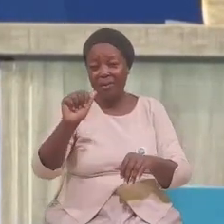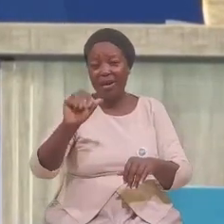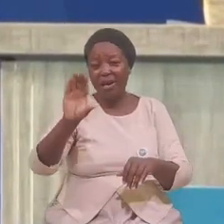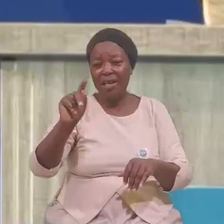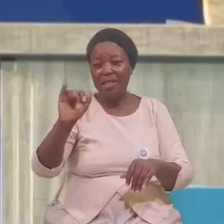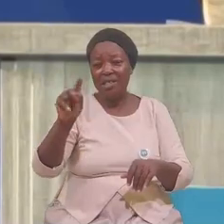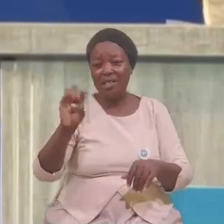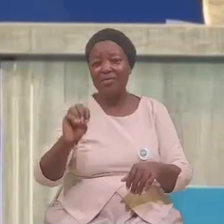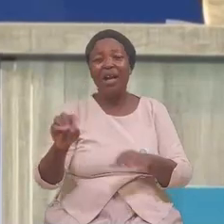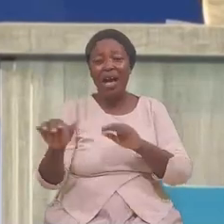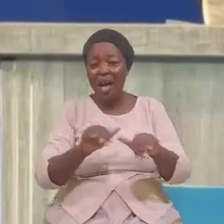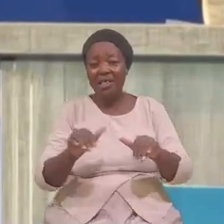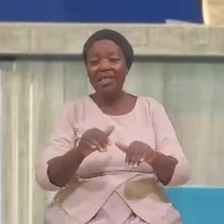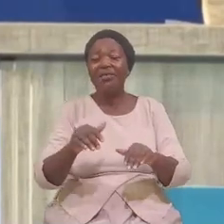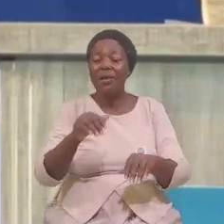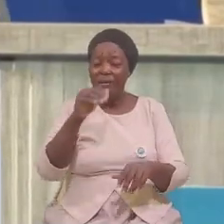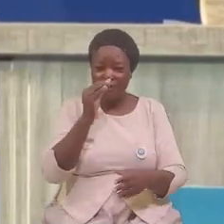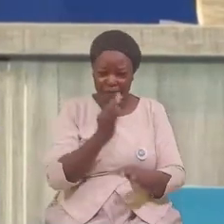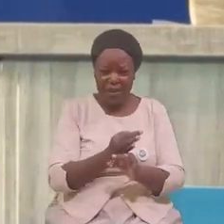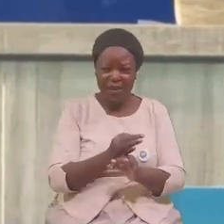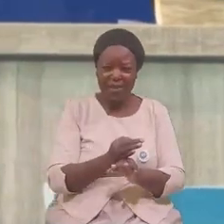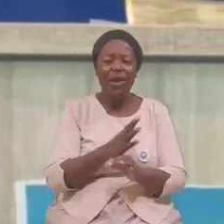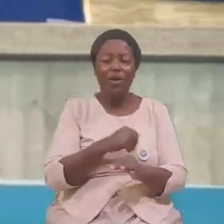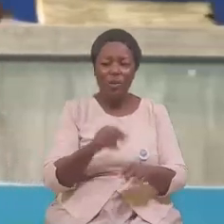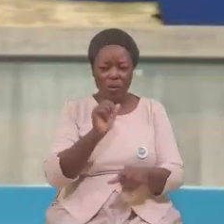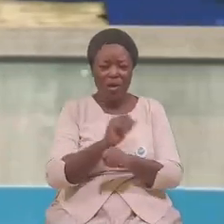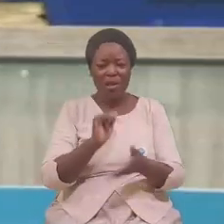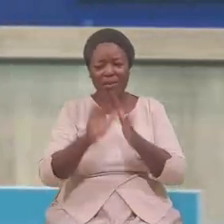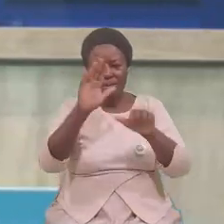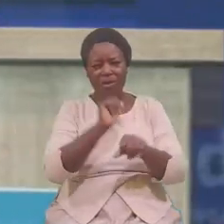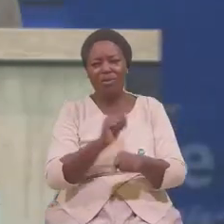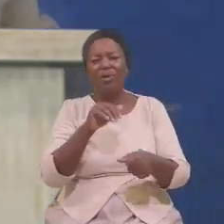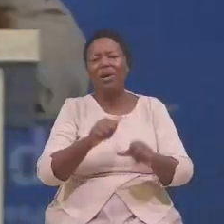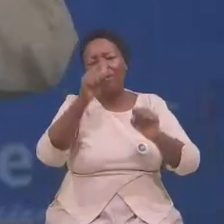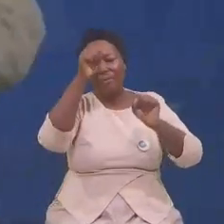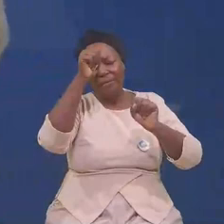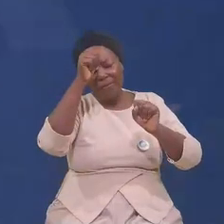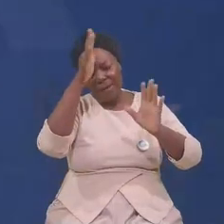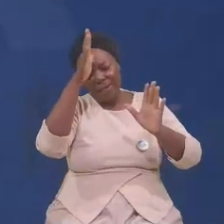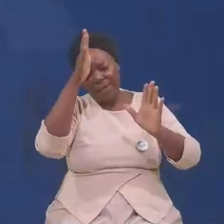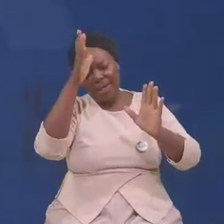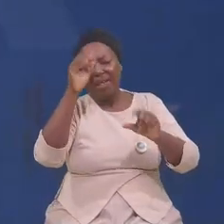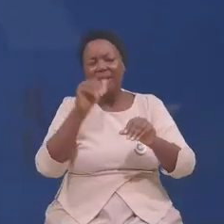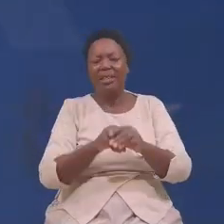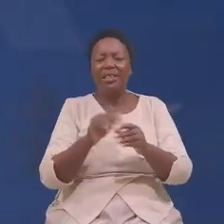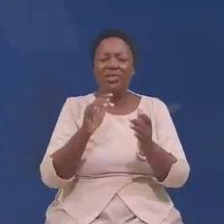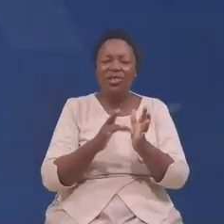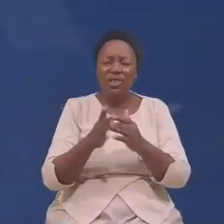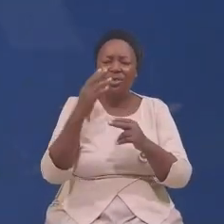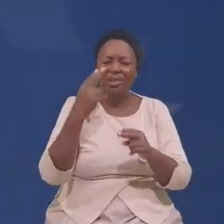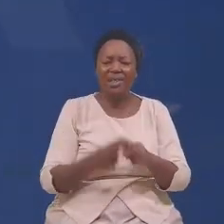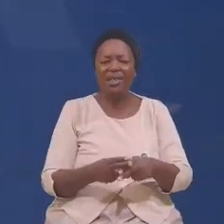puissions agir et manifester le miracle. Père, au nom de Jésus,